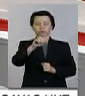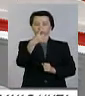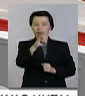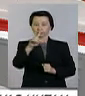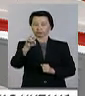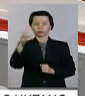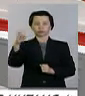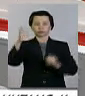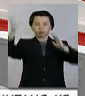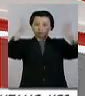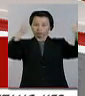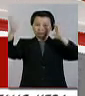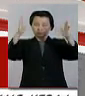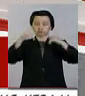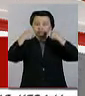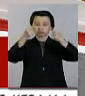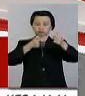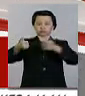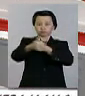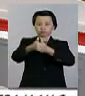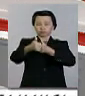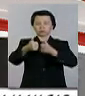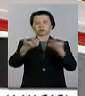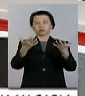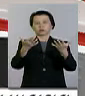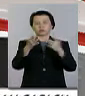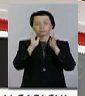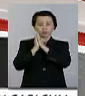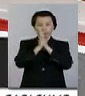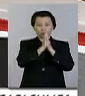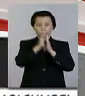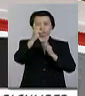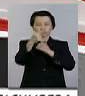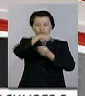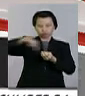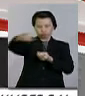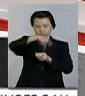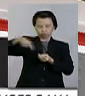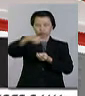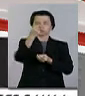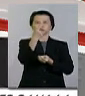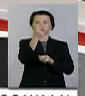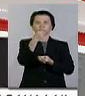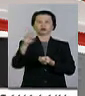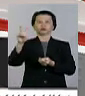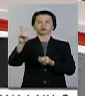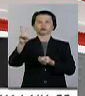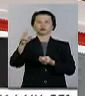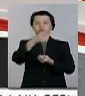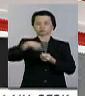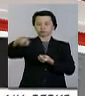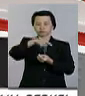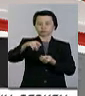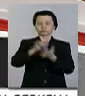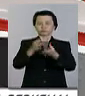2018-2019. Malaysia berjaya mengatasi Myanmar dengan 2 larian, 11 berbalas 9 larian. Kemenangan ini memberi harapan